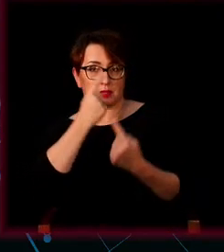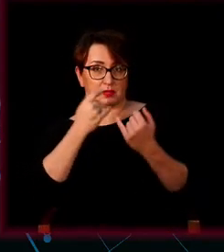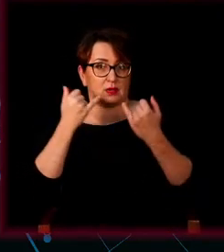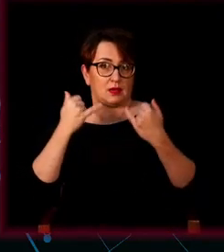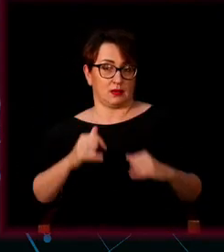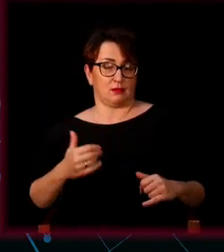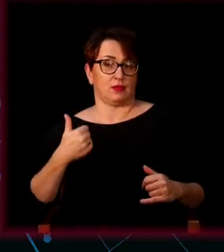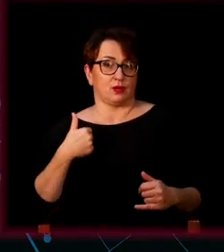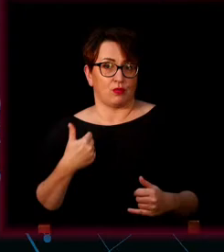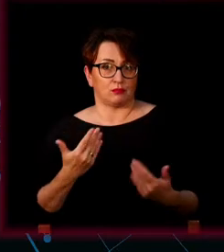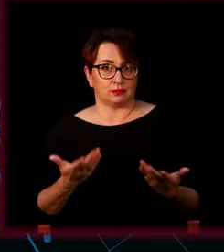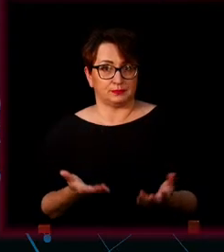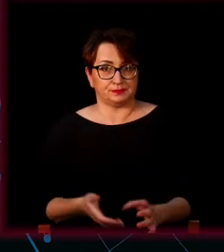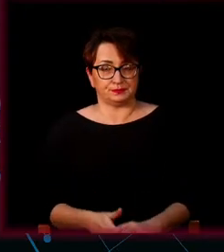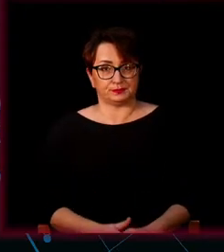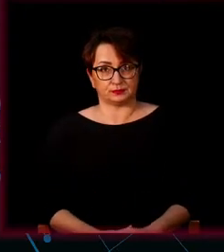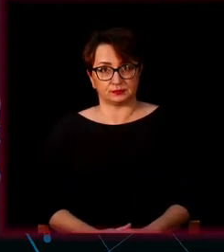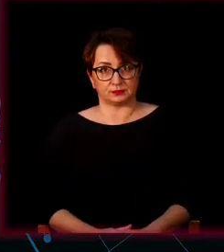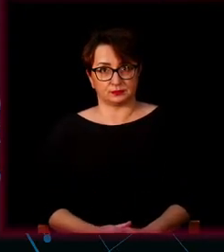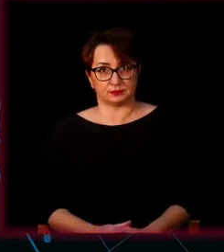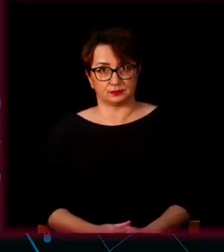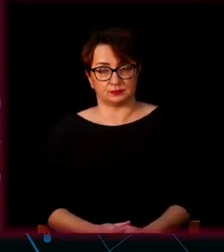decyzjami.